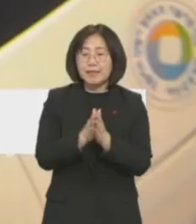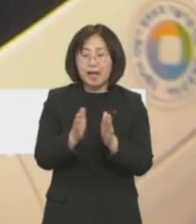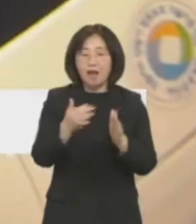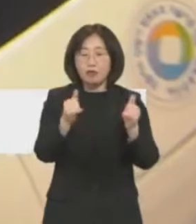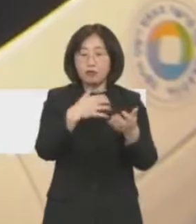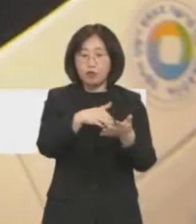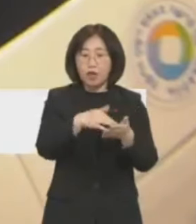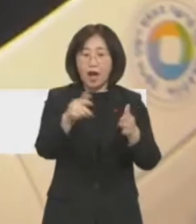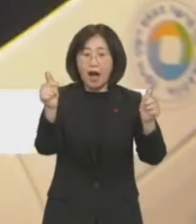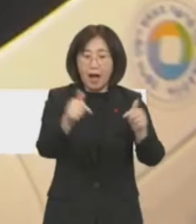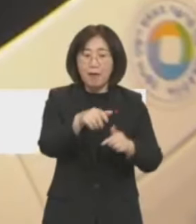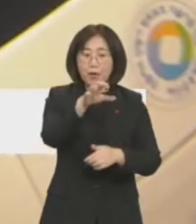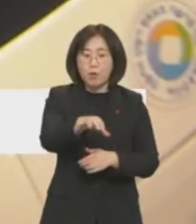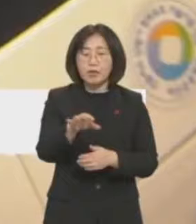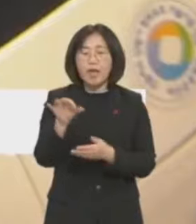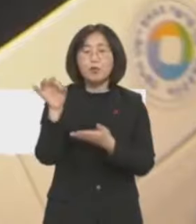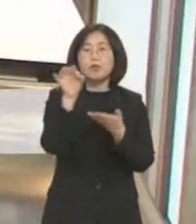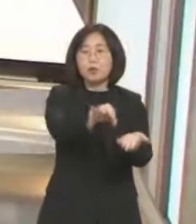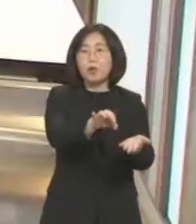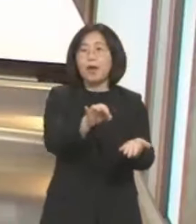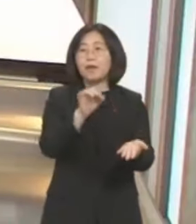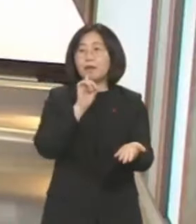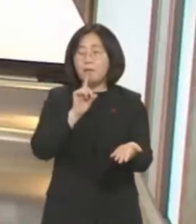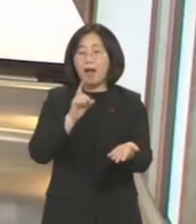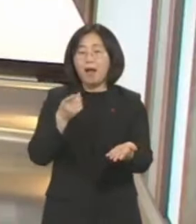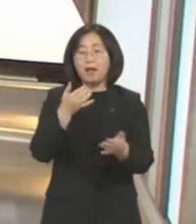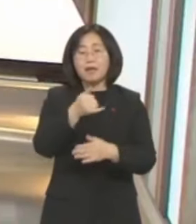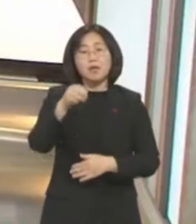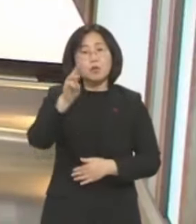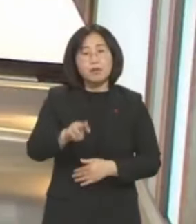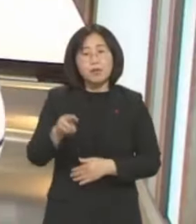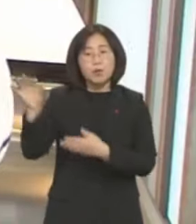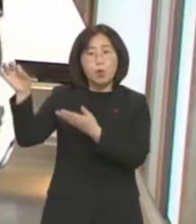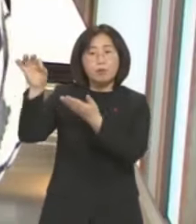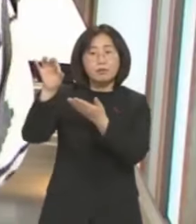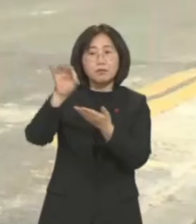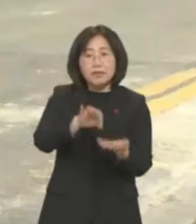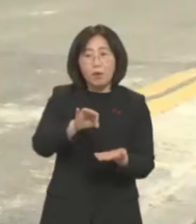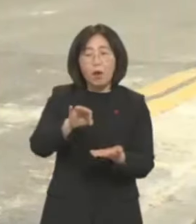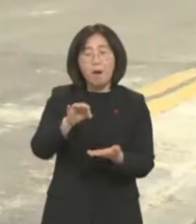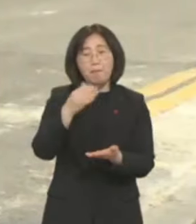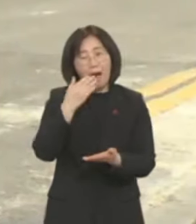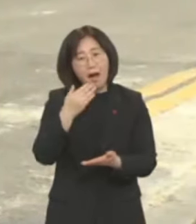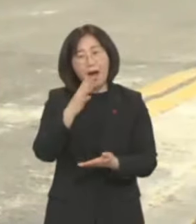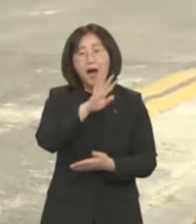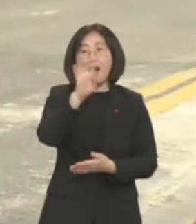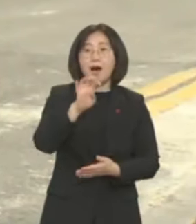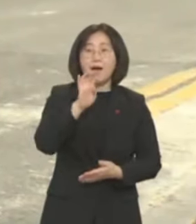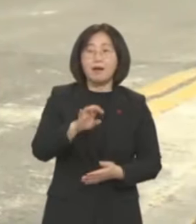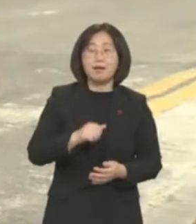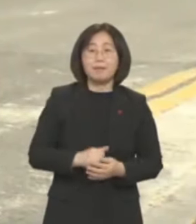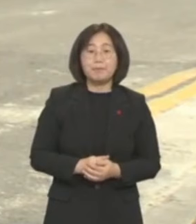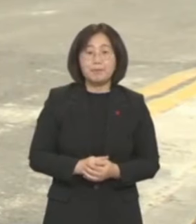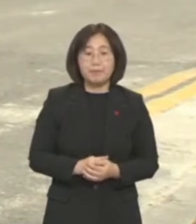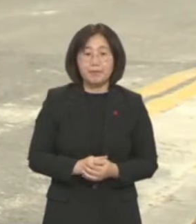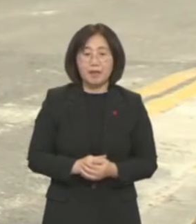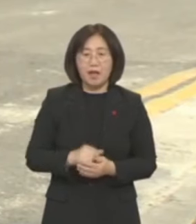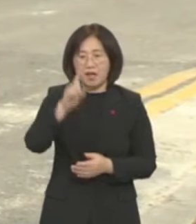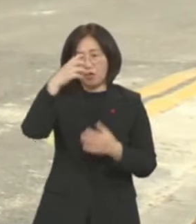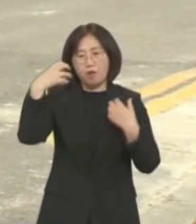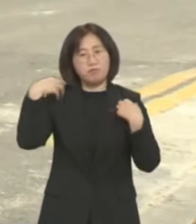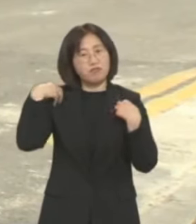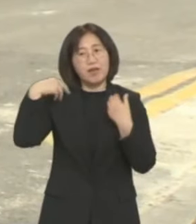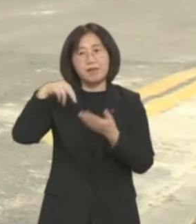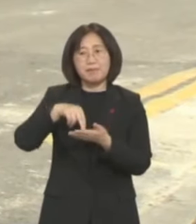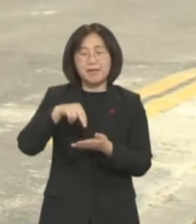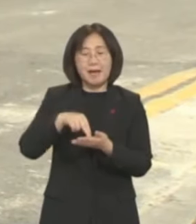밝혀 세종 지역화폐 국비 지원 규모는 여전히 안갯 속입니다. 정부의 지역화폐에 대한 입장은 그리 호의적이지